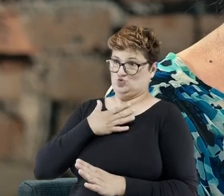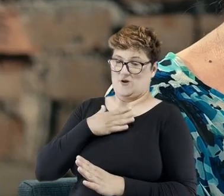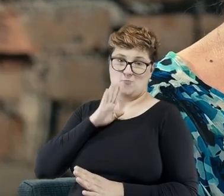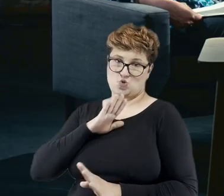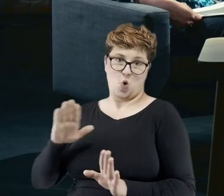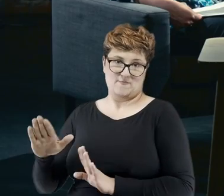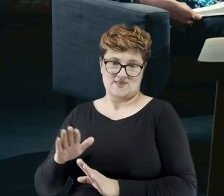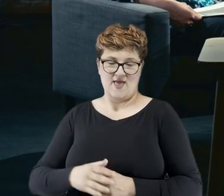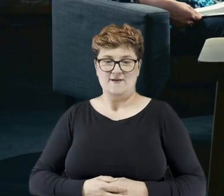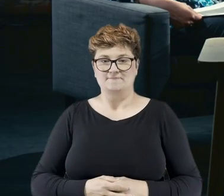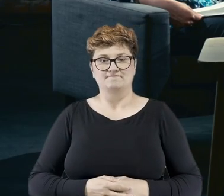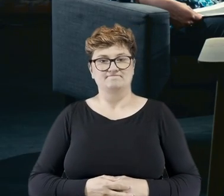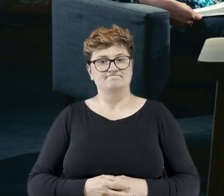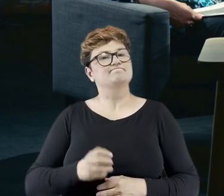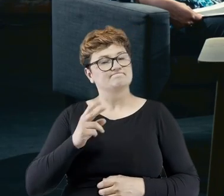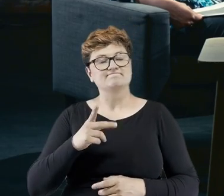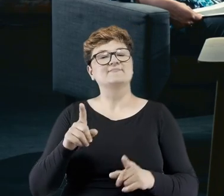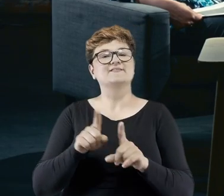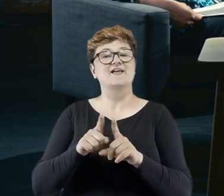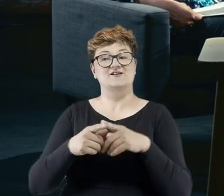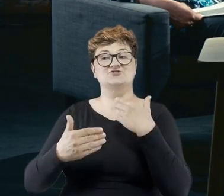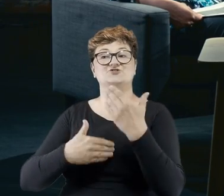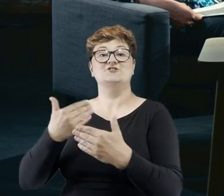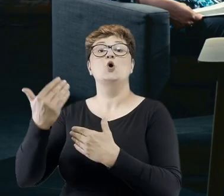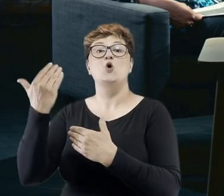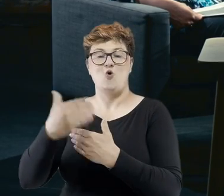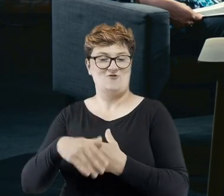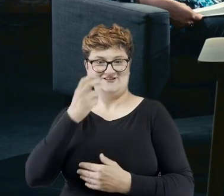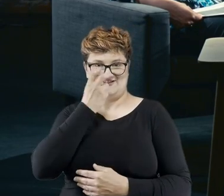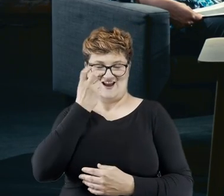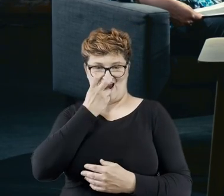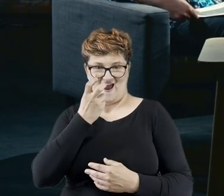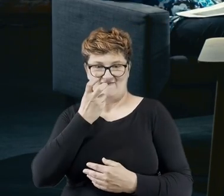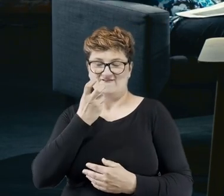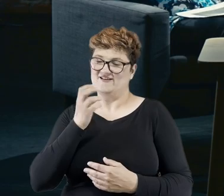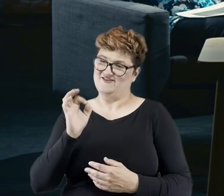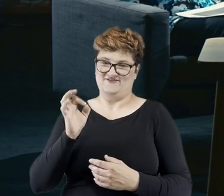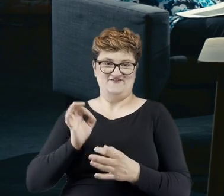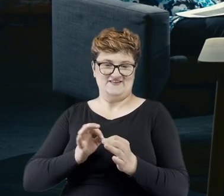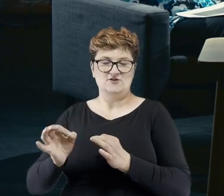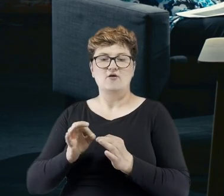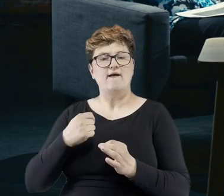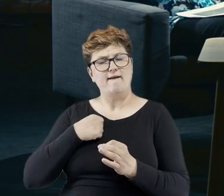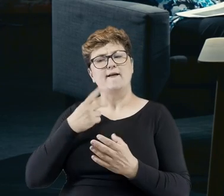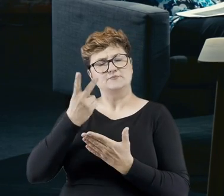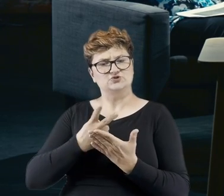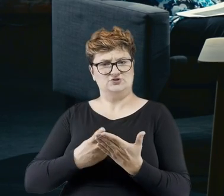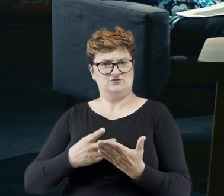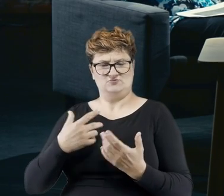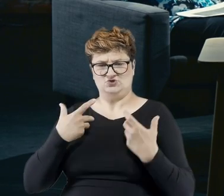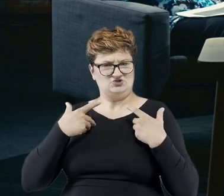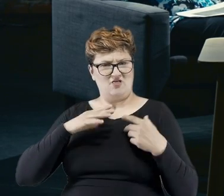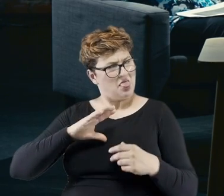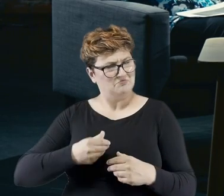utożsamiała. Tak, tak, to prawda. Zresztą ciekawa jest zresztą epilog tej historii. To kiedyś przeczytałam tak jakby z poczuciem, jakie życie